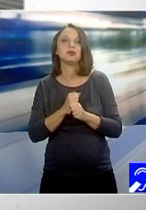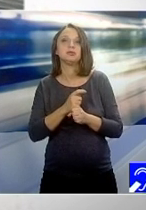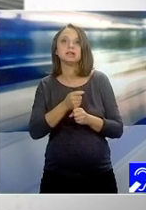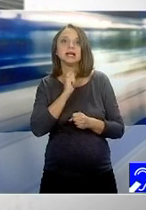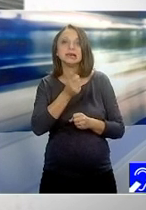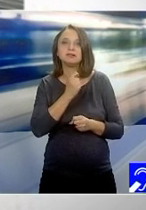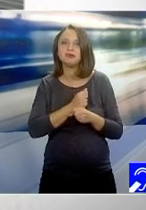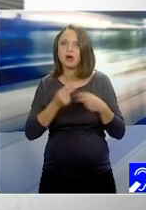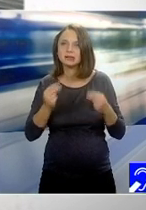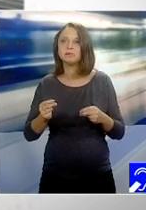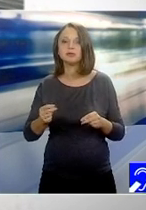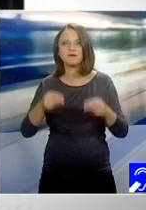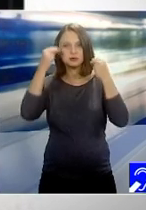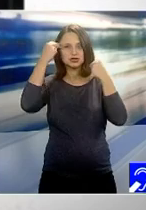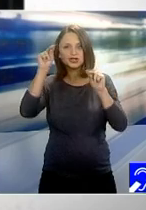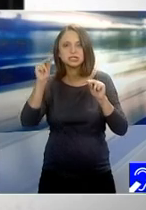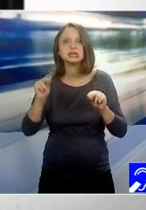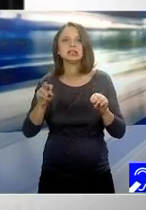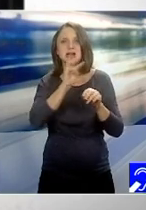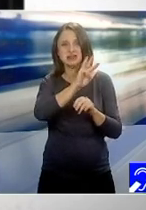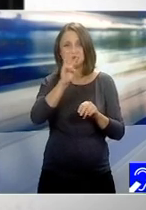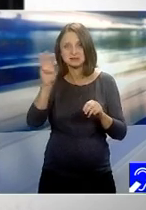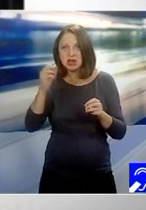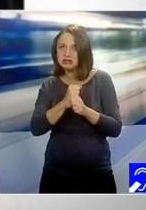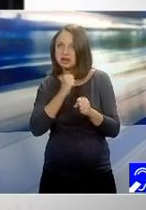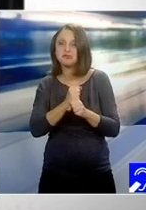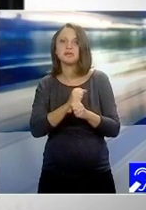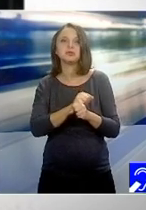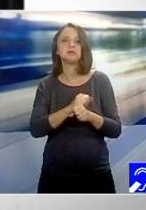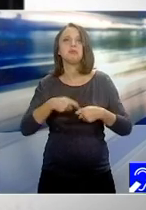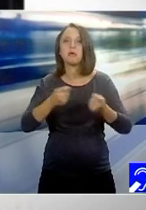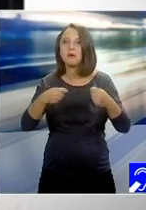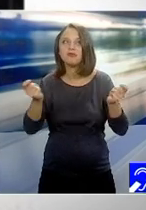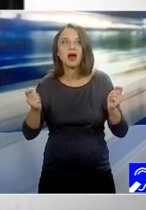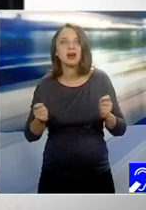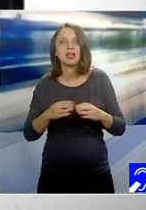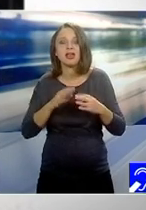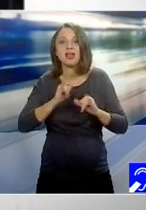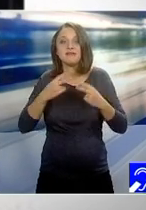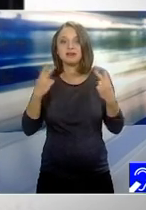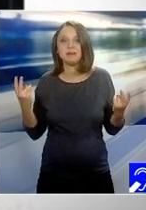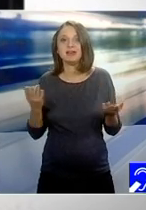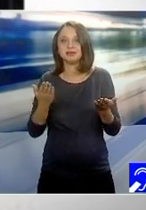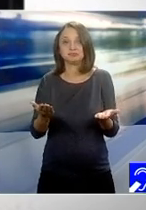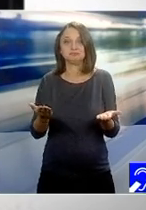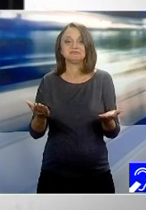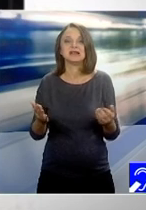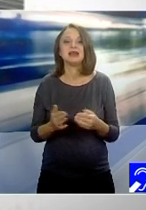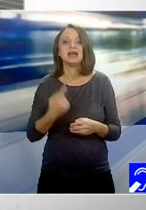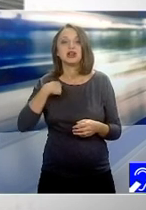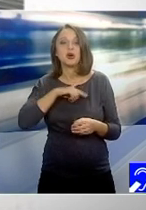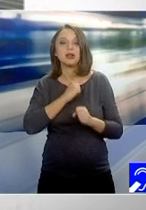scos un newsletter, au făcut site-ul evenimentului, promovare. Deci ne-am făcut datoria de